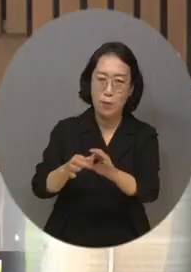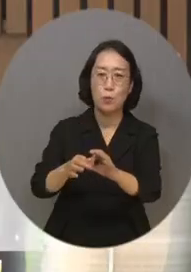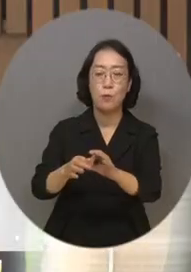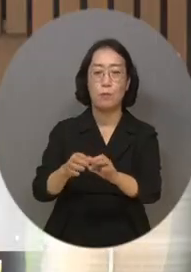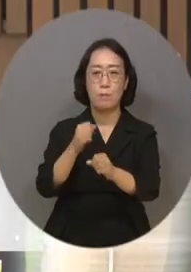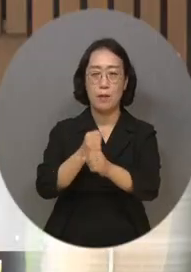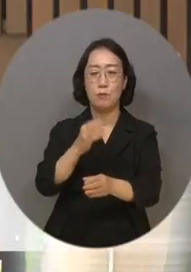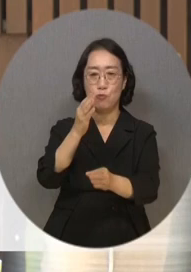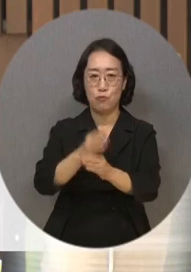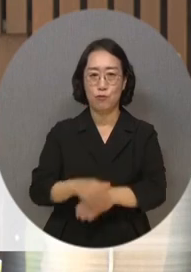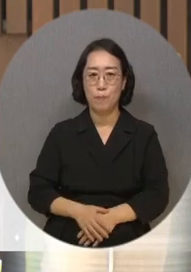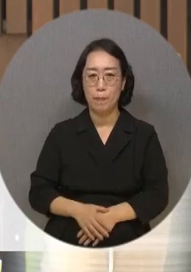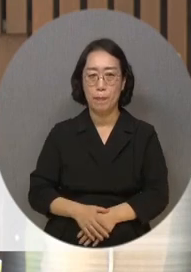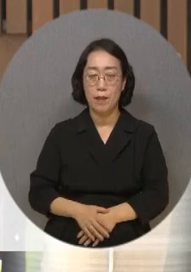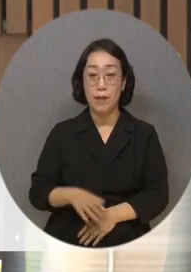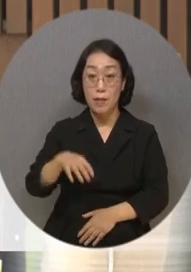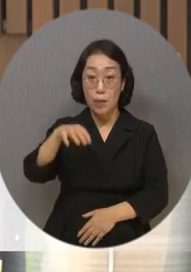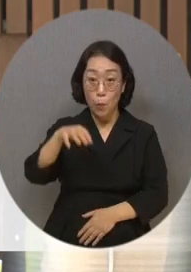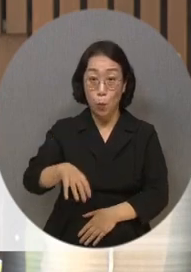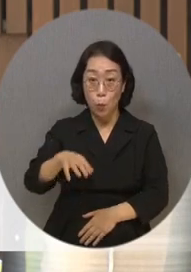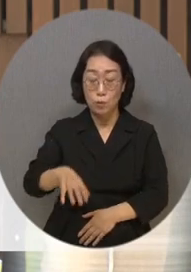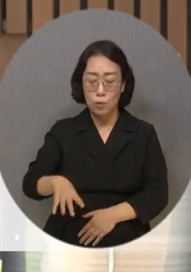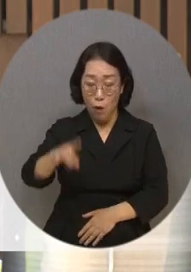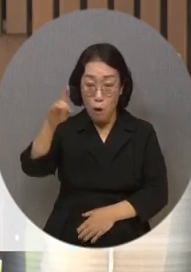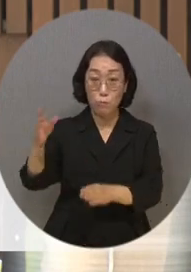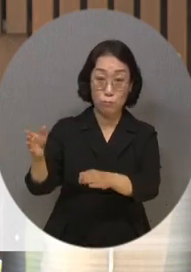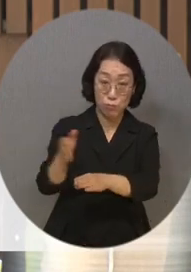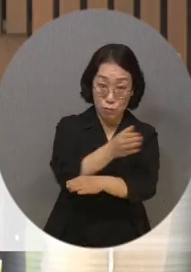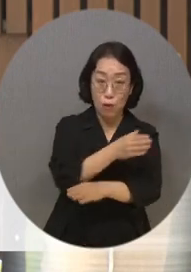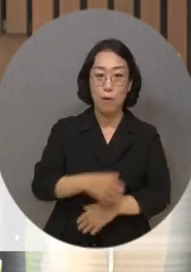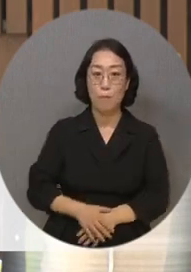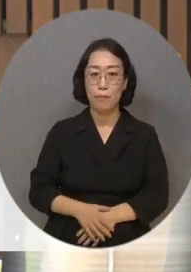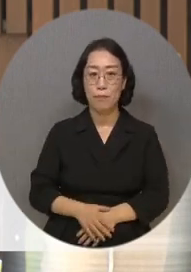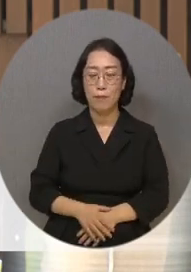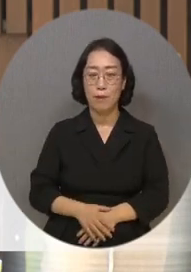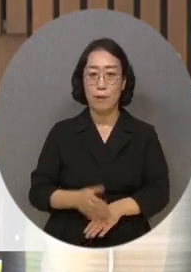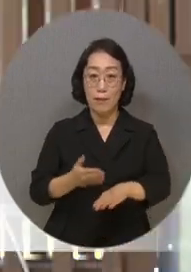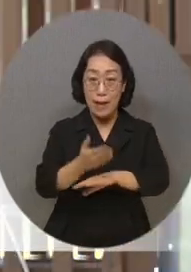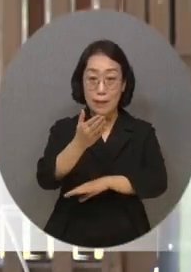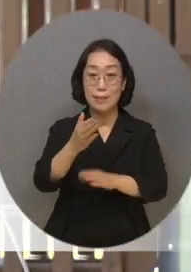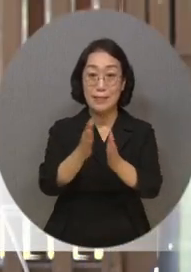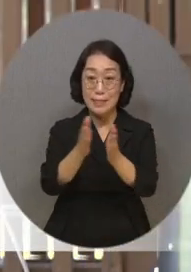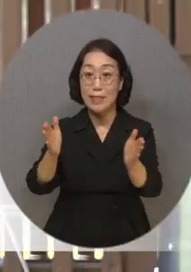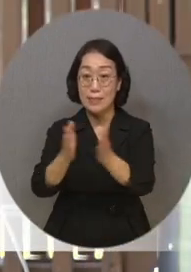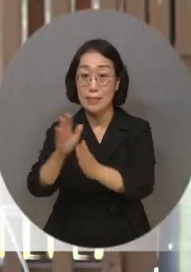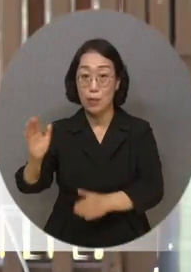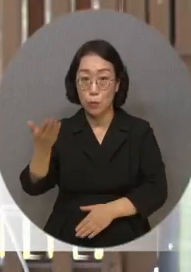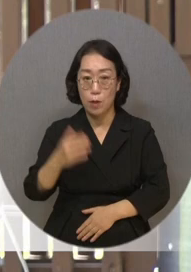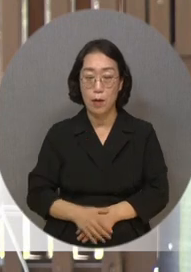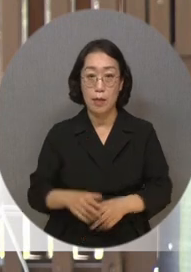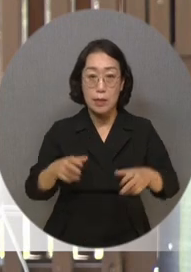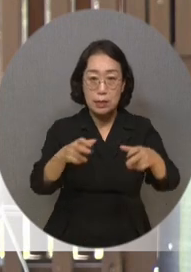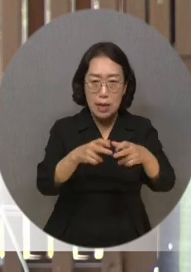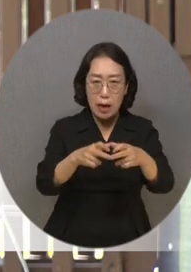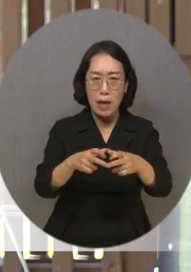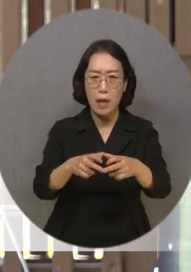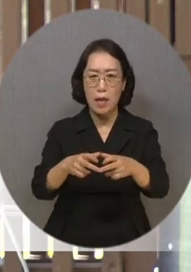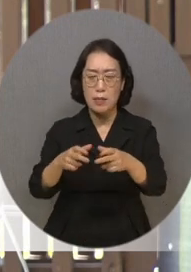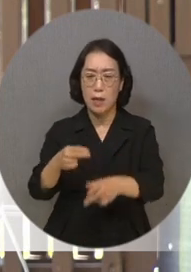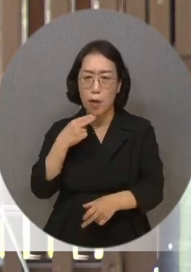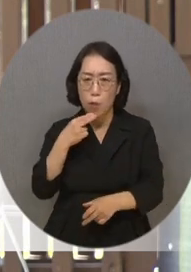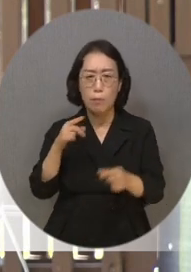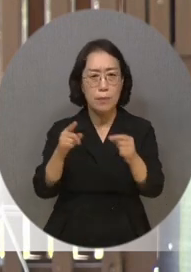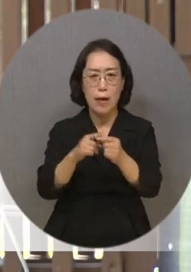있습니다. 작은 이 무대가 숫돌이 되어올 수 있는 마중물이 되게끔 했으면 좋겠고요. 장애인, 비장애 이런 이제